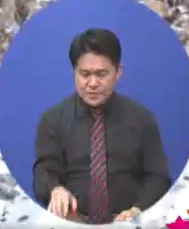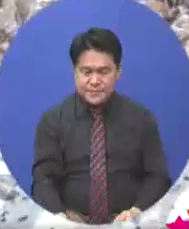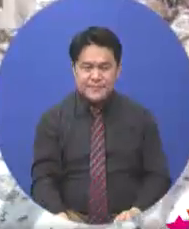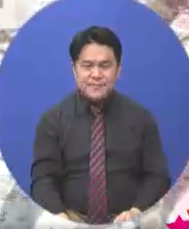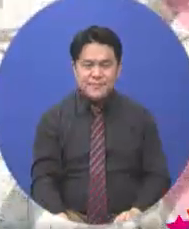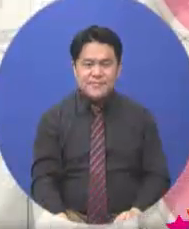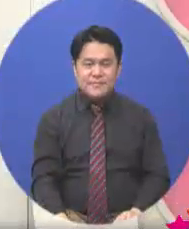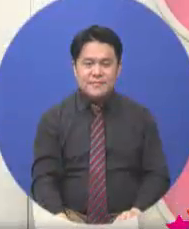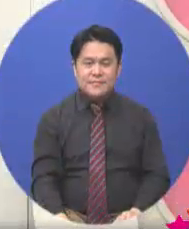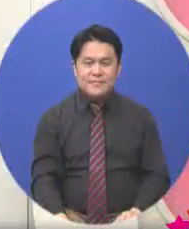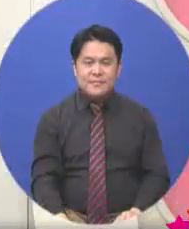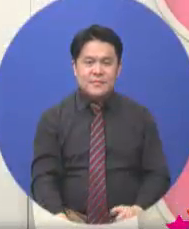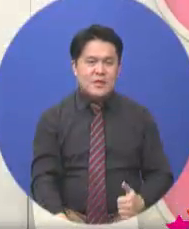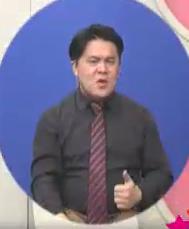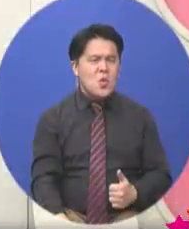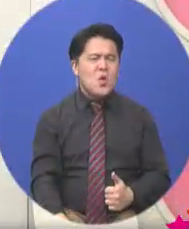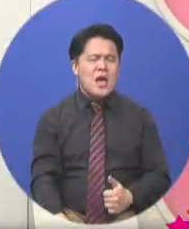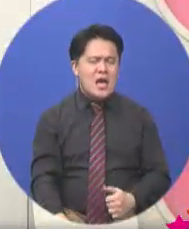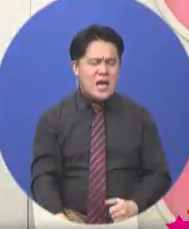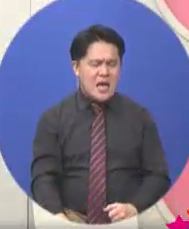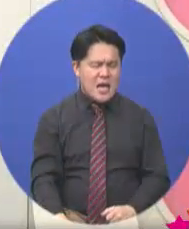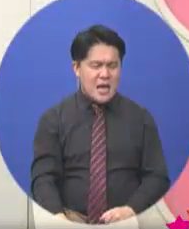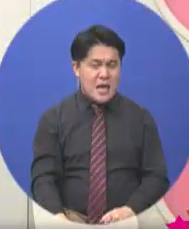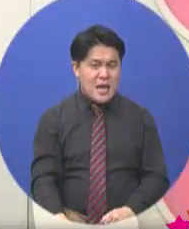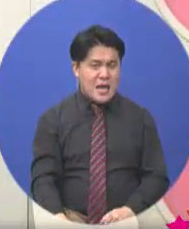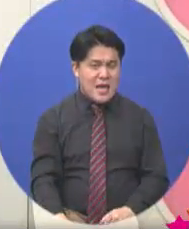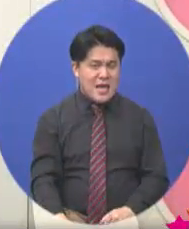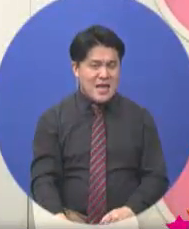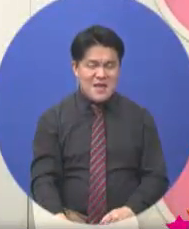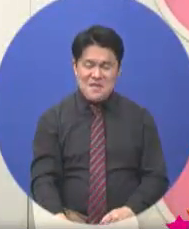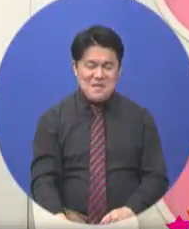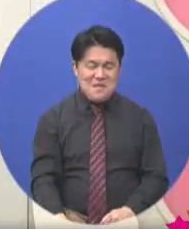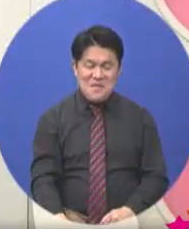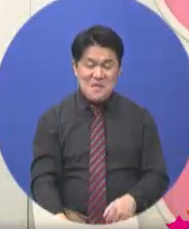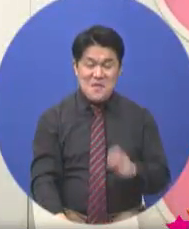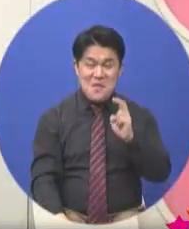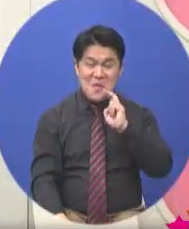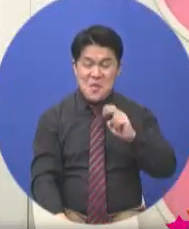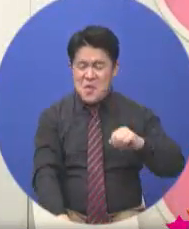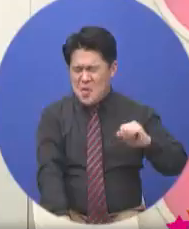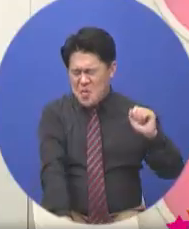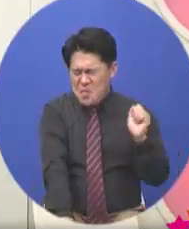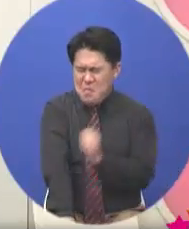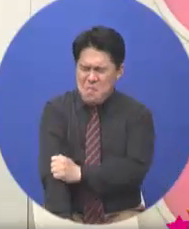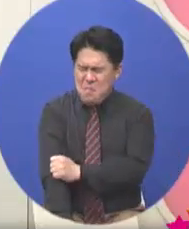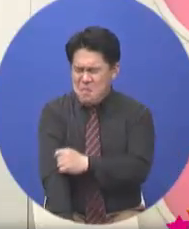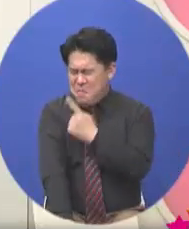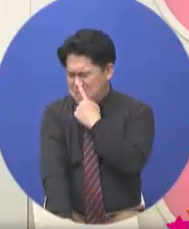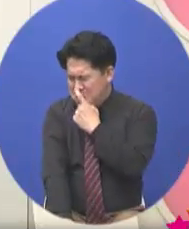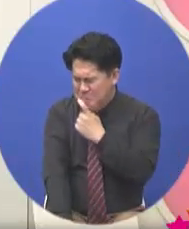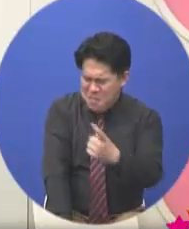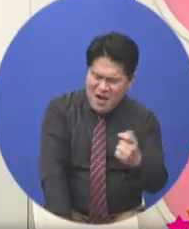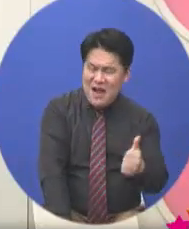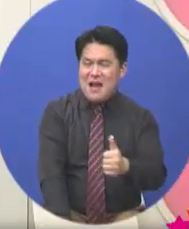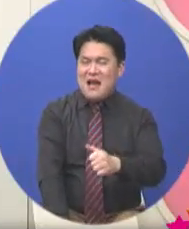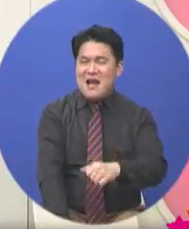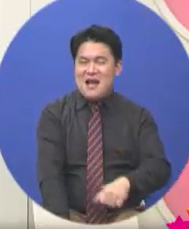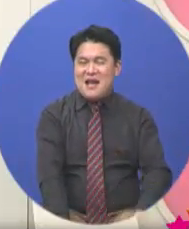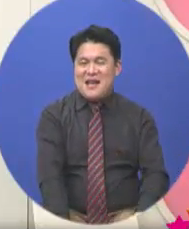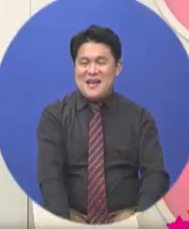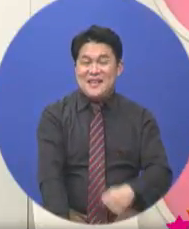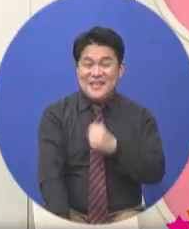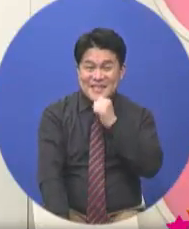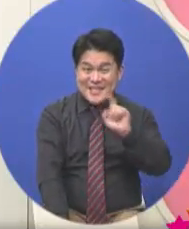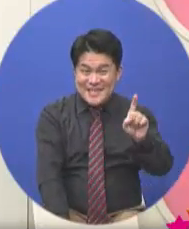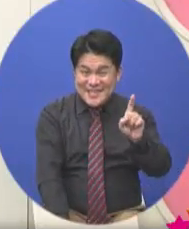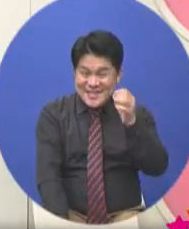깜짝이야. 수고하셨습니다. 네. 아니 어쩜 이렇게 노래를 멋있게 잘하세요. 네. 네.